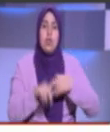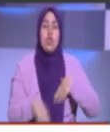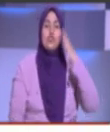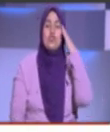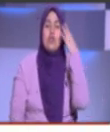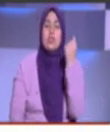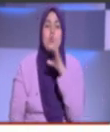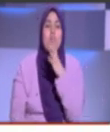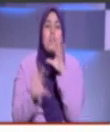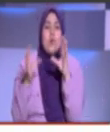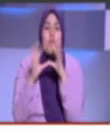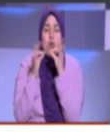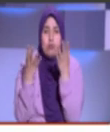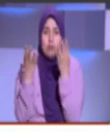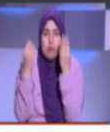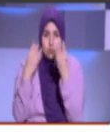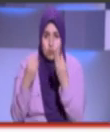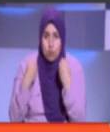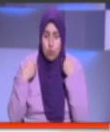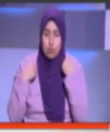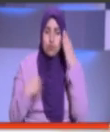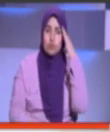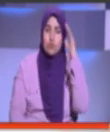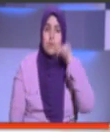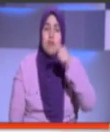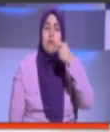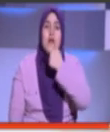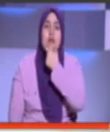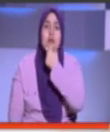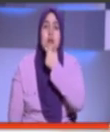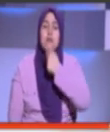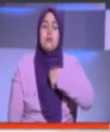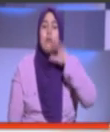الشكر عبدو جمال مراسل أكسترا نيوز من لندن على كل ما ذكرته من معلومات.